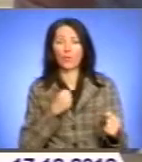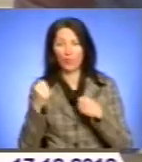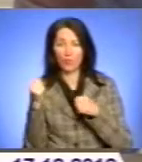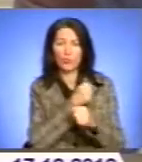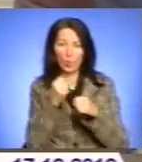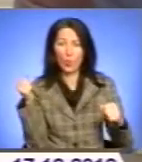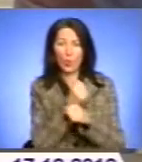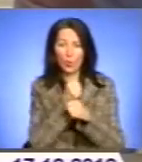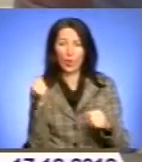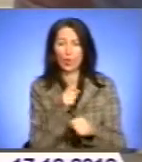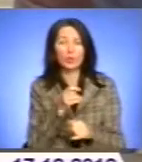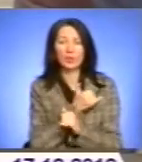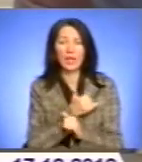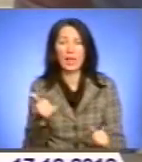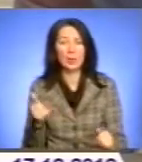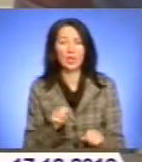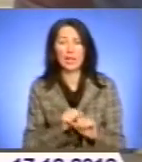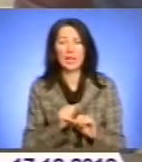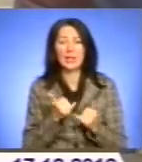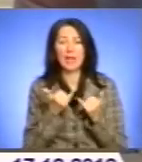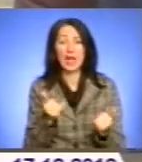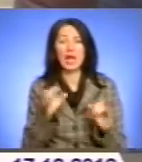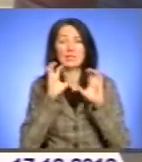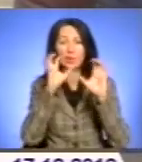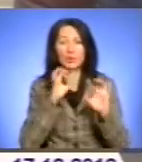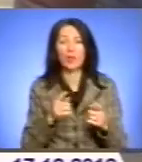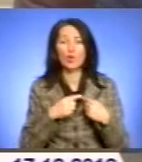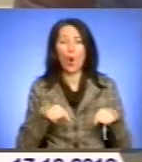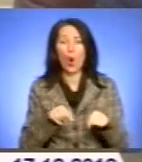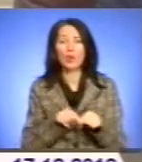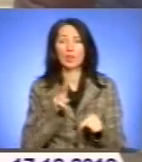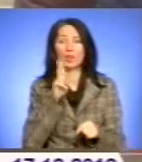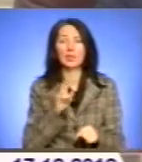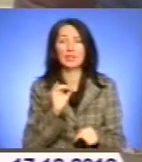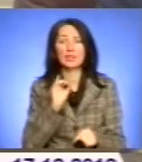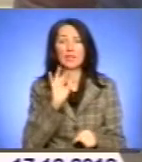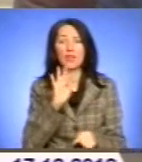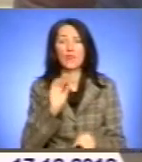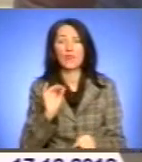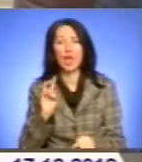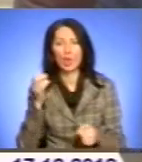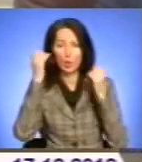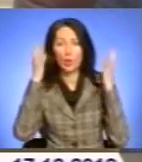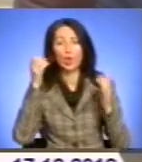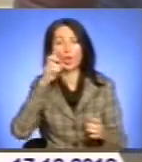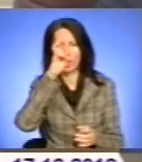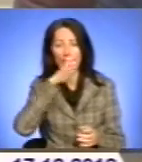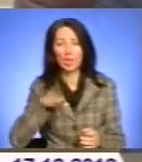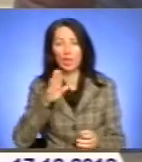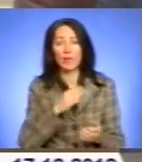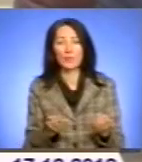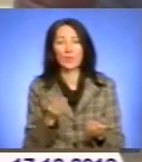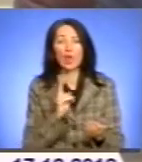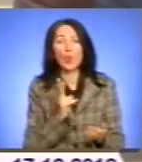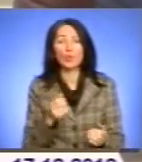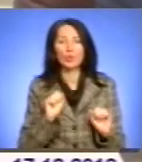що неприпустимо для законодавчого органу цивілізованої країни. Невже комусь може